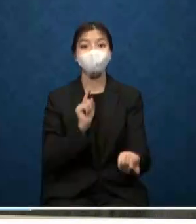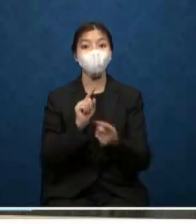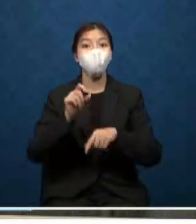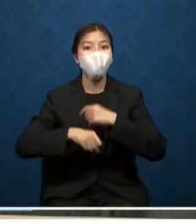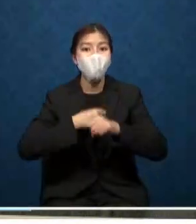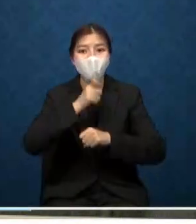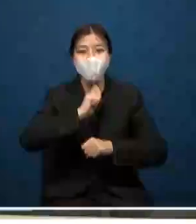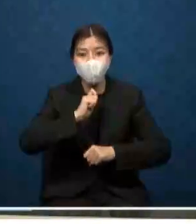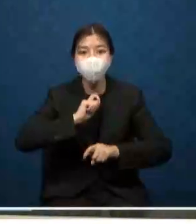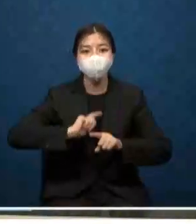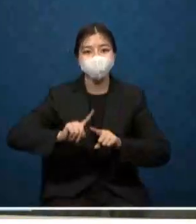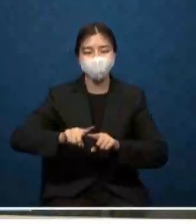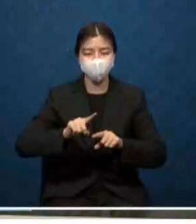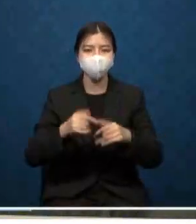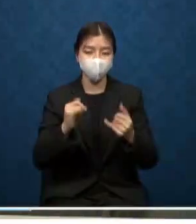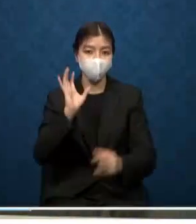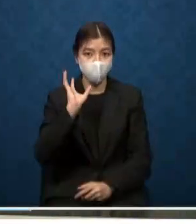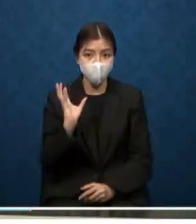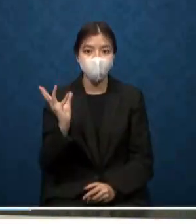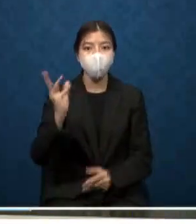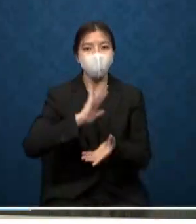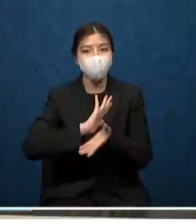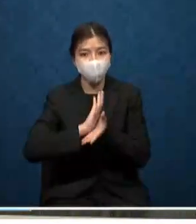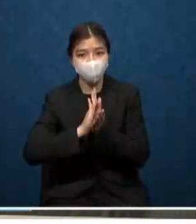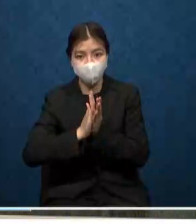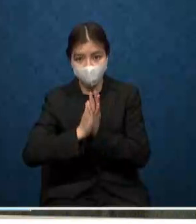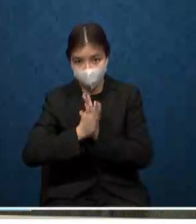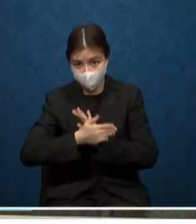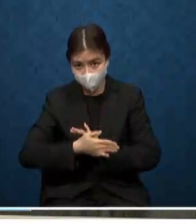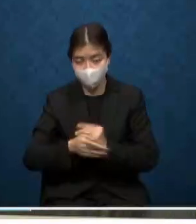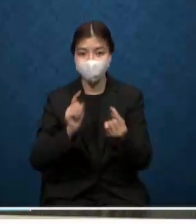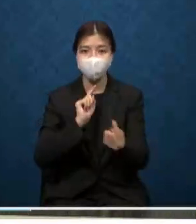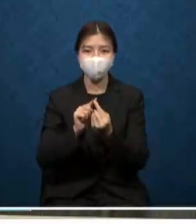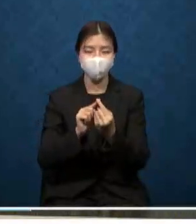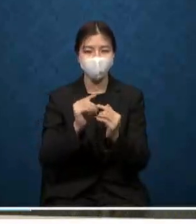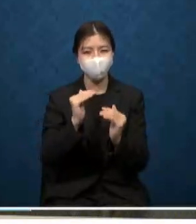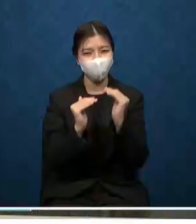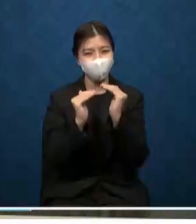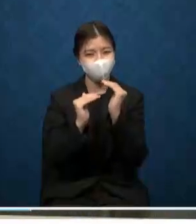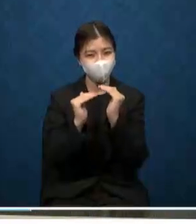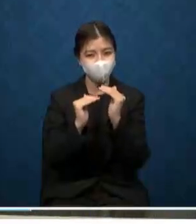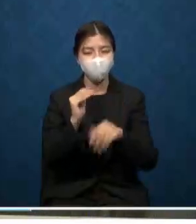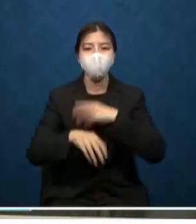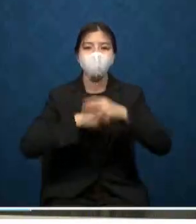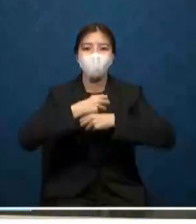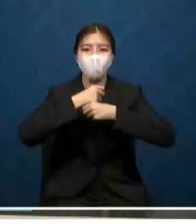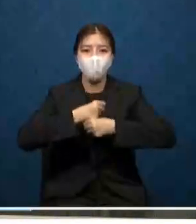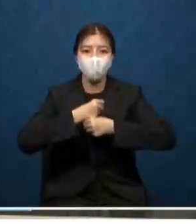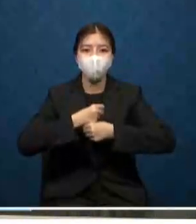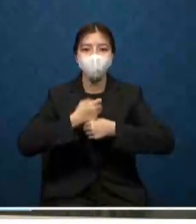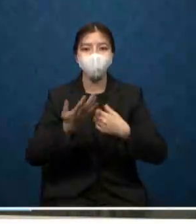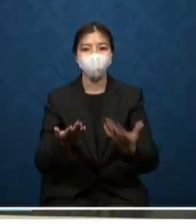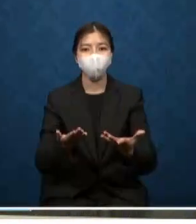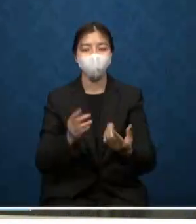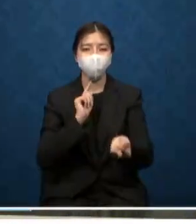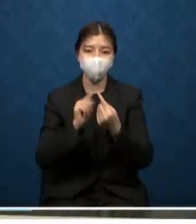นี้เริ่มมีแนวโน้มนะครับที่จะมีความเหลื่อมล้ำทางวัยเริ่มมีการ